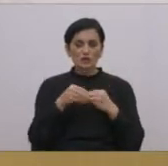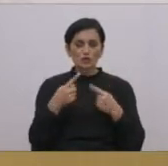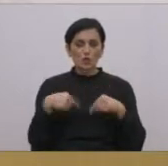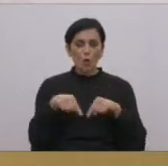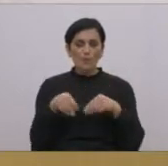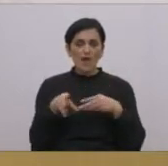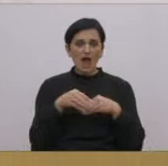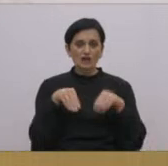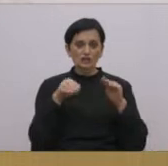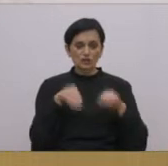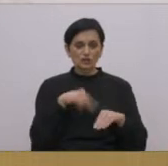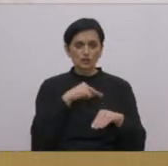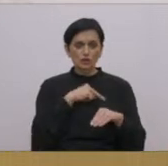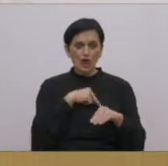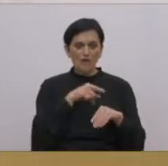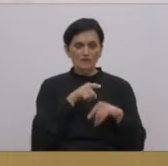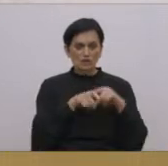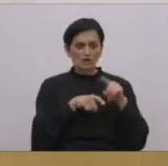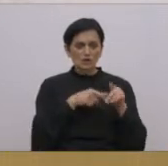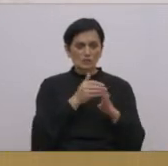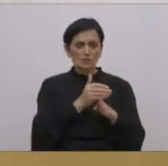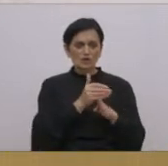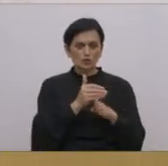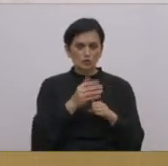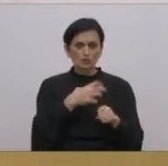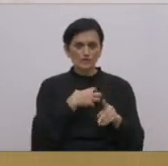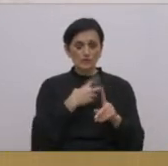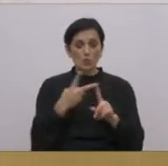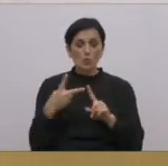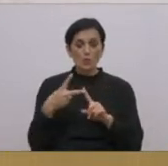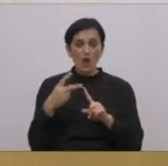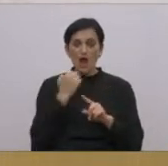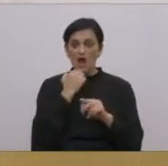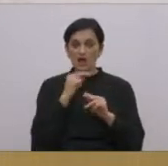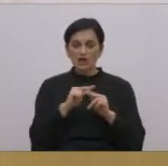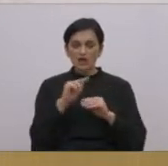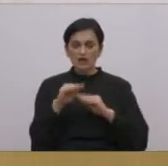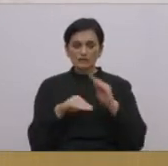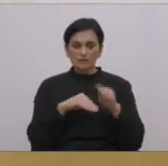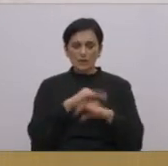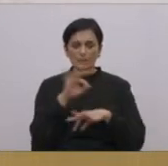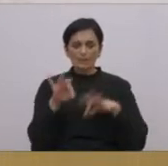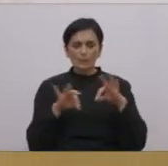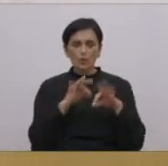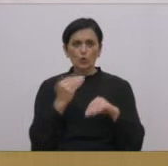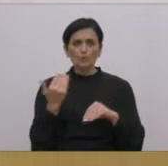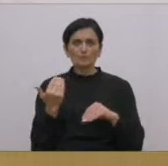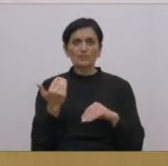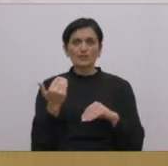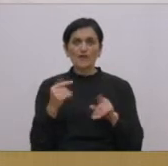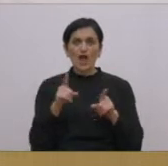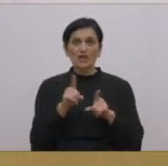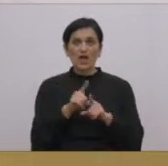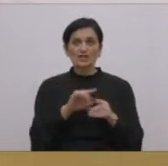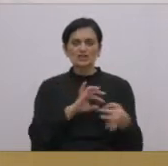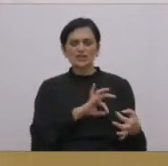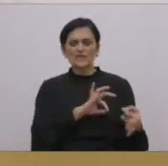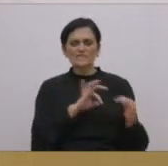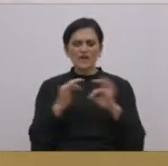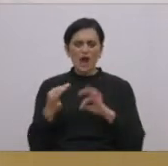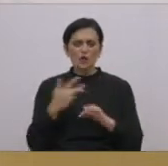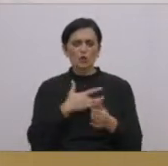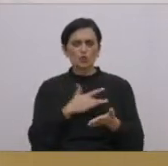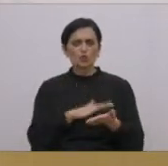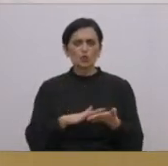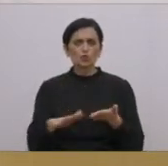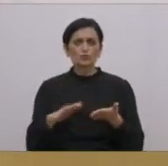ce vi mușaveți, da. Ești zalem mișnelovane, am eu rescurvis infrastructurul și proiecte, vi romă zis cu NS, urțelat, da, gutrupelat,